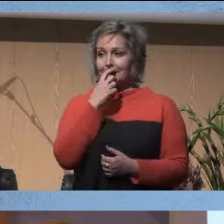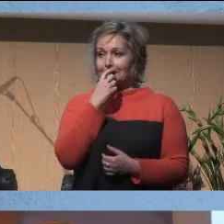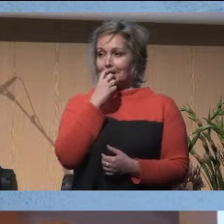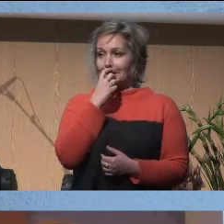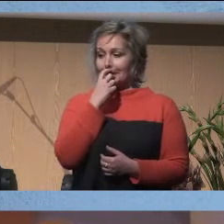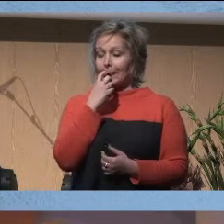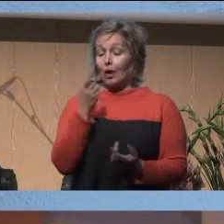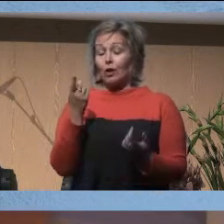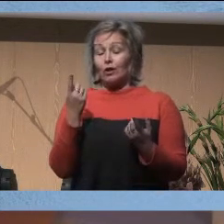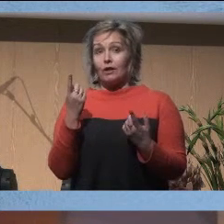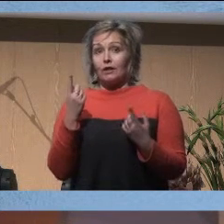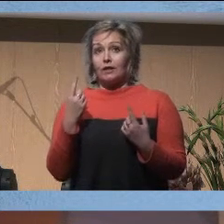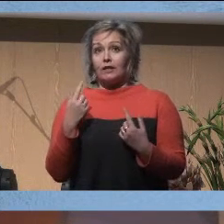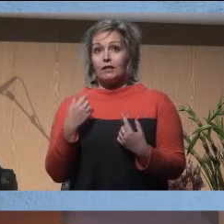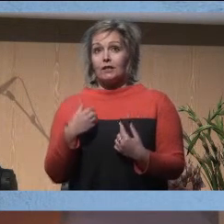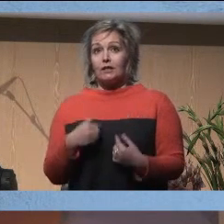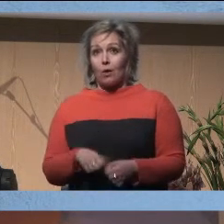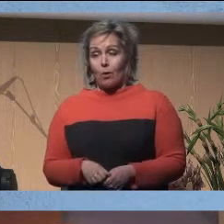Så